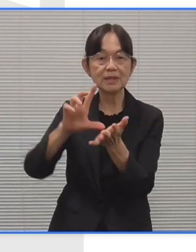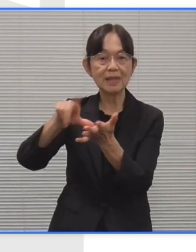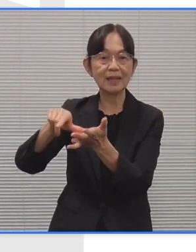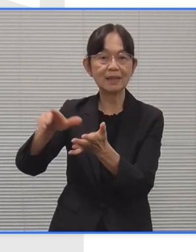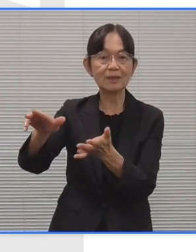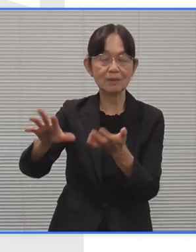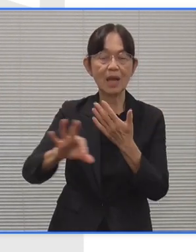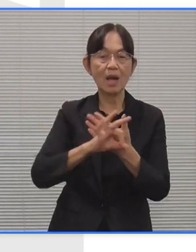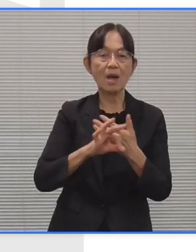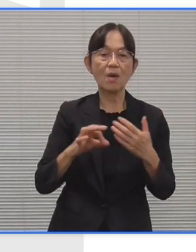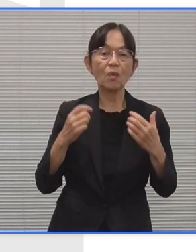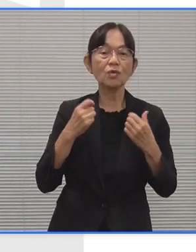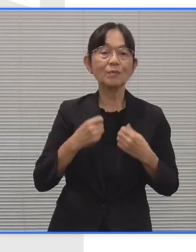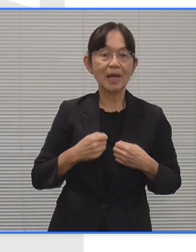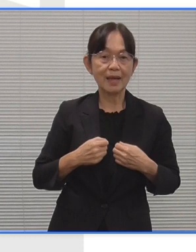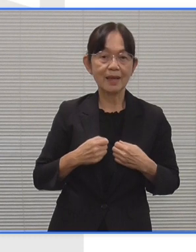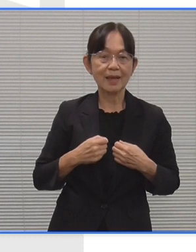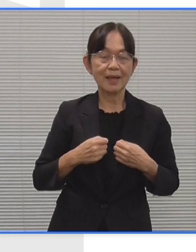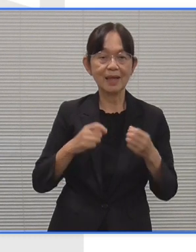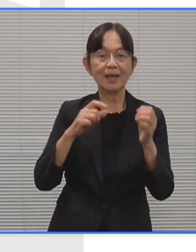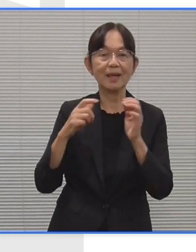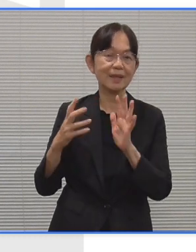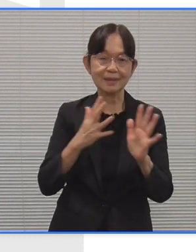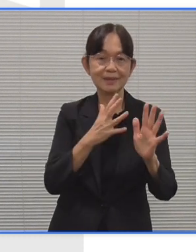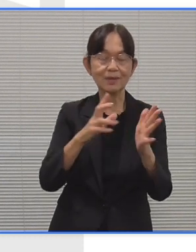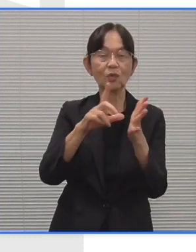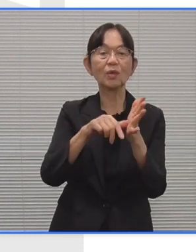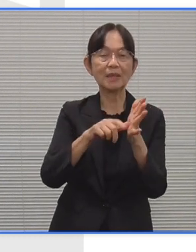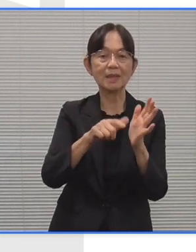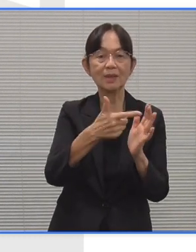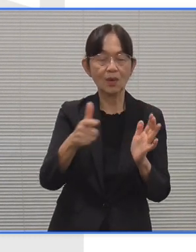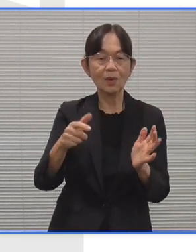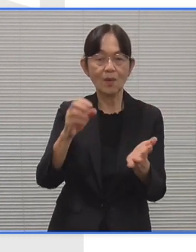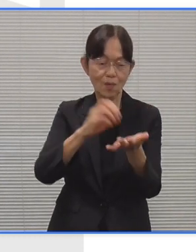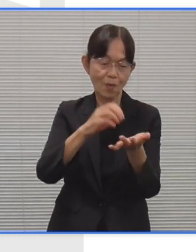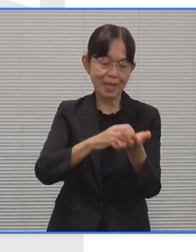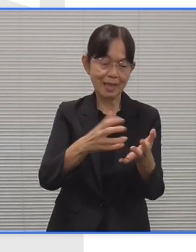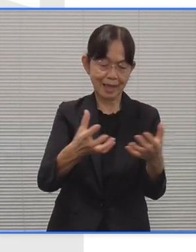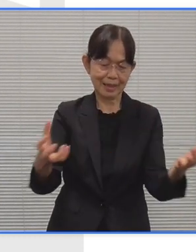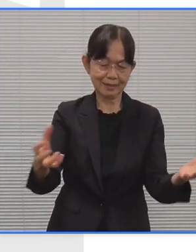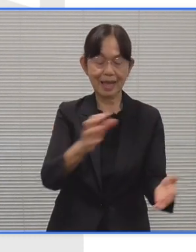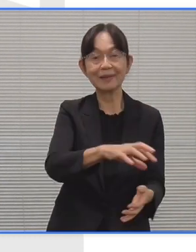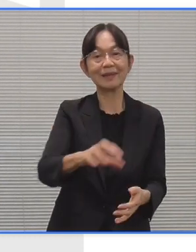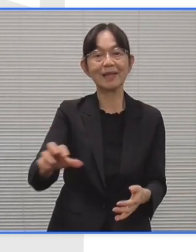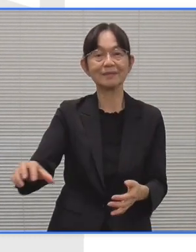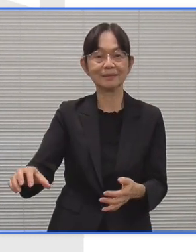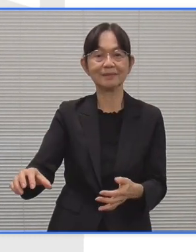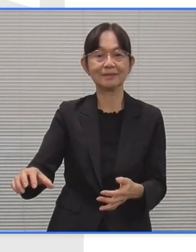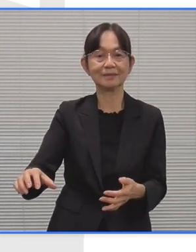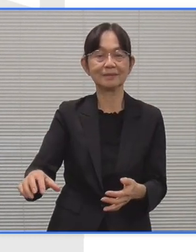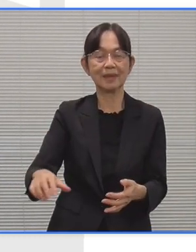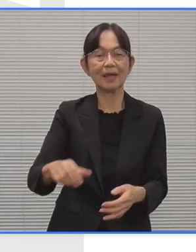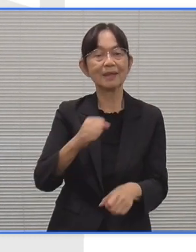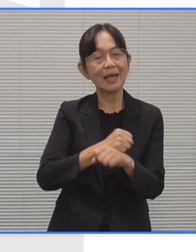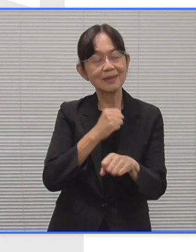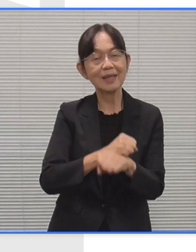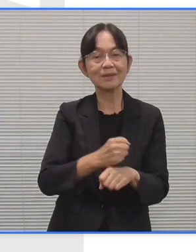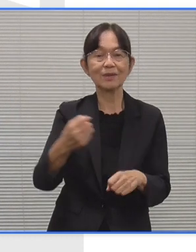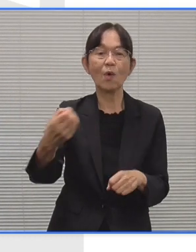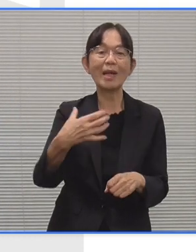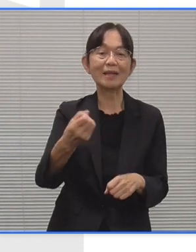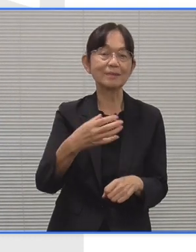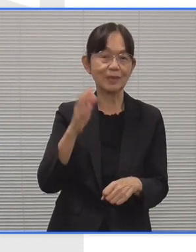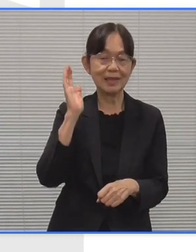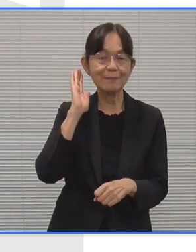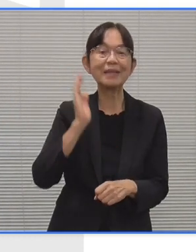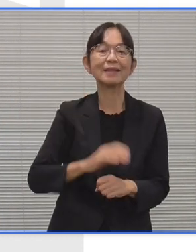スプレの時にこういろいろゴミがたくさん出たりということで、大変だなんていうお話もありました